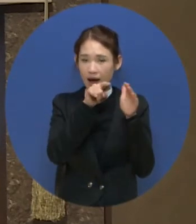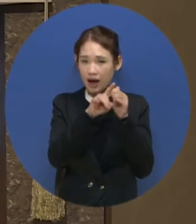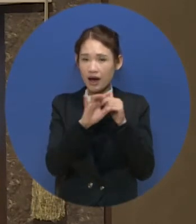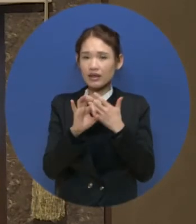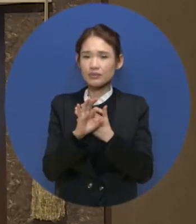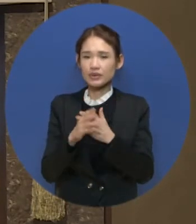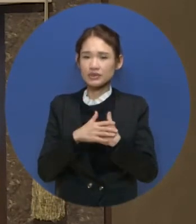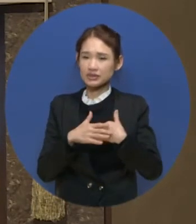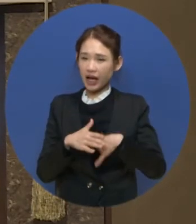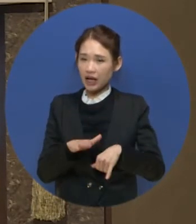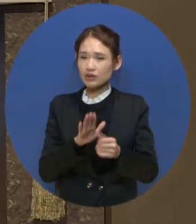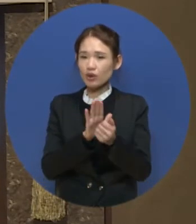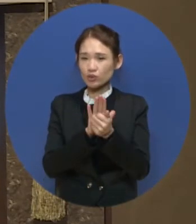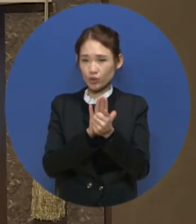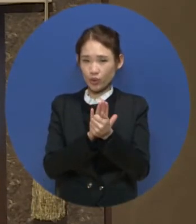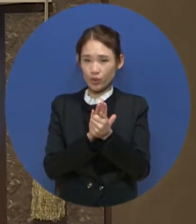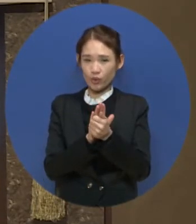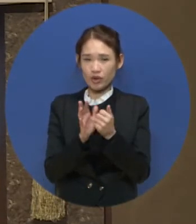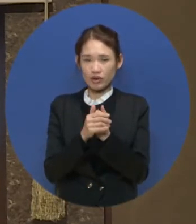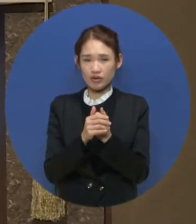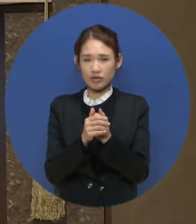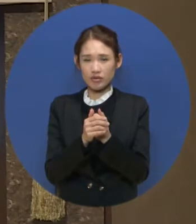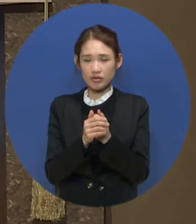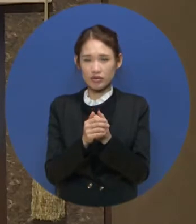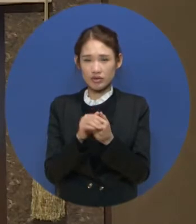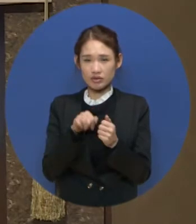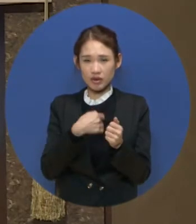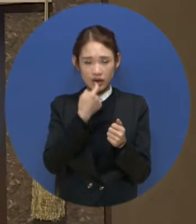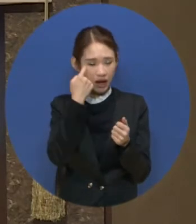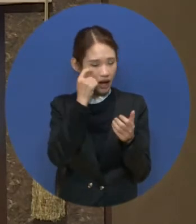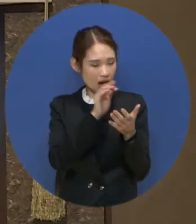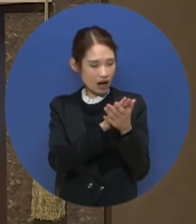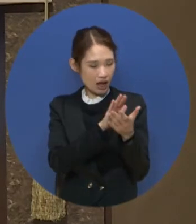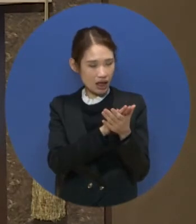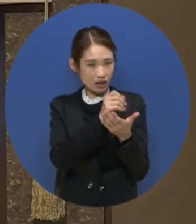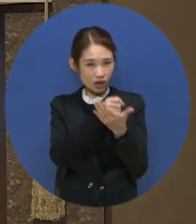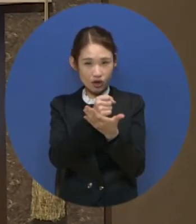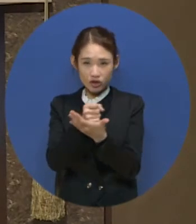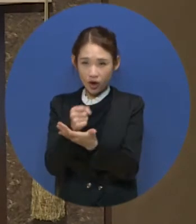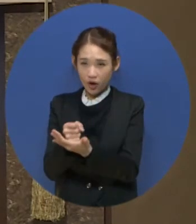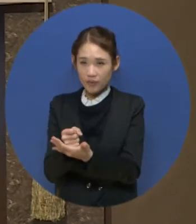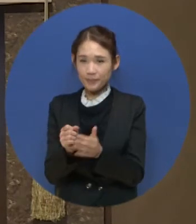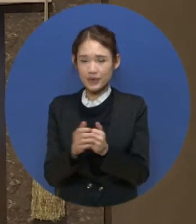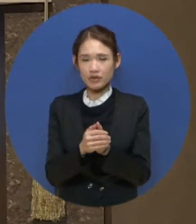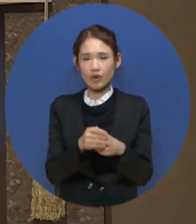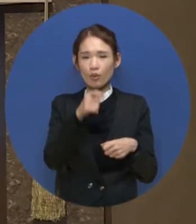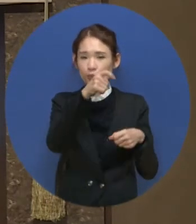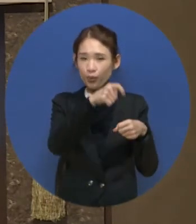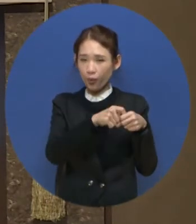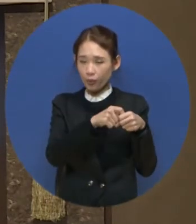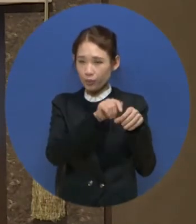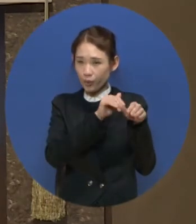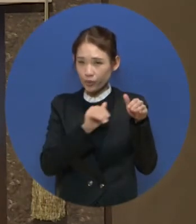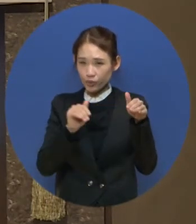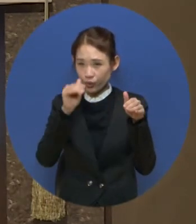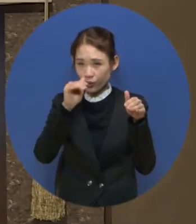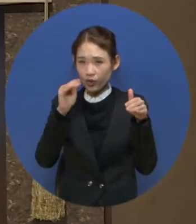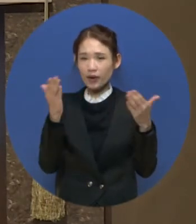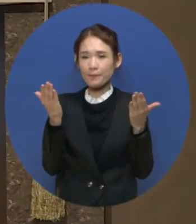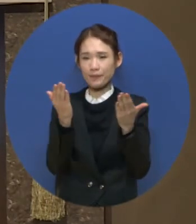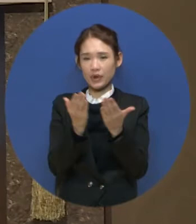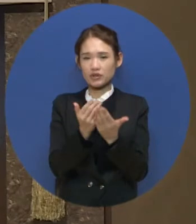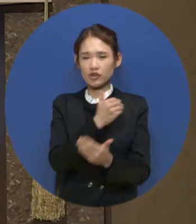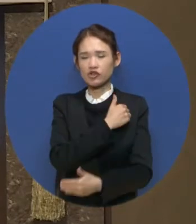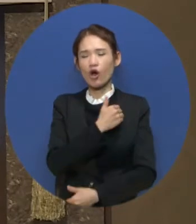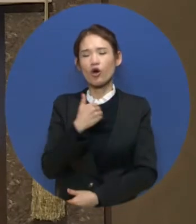또 이렇게 자녀를 어떻게 도울까 뭐 이런 것들을 자기가 결정해서 목표도 그 수준에 맞춰서 이렇게 하거든요. 그러니까 조금